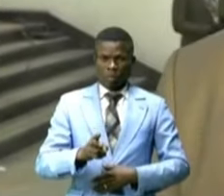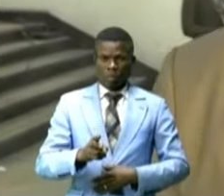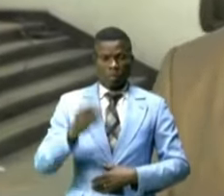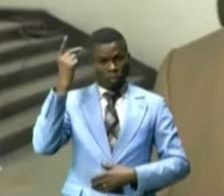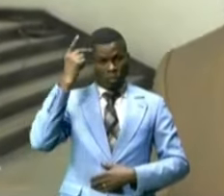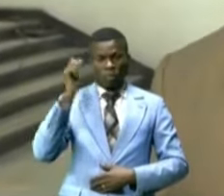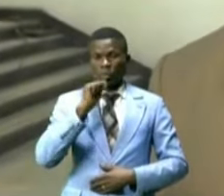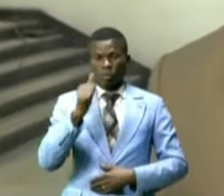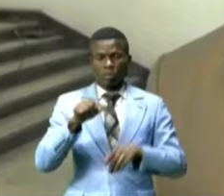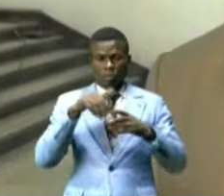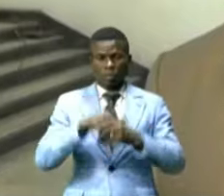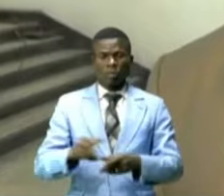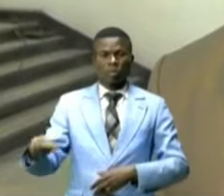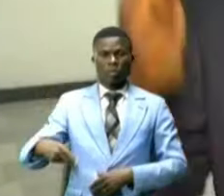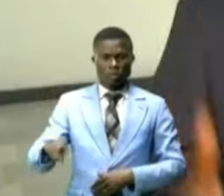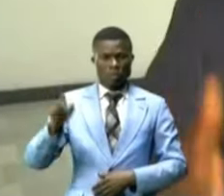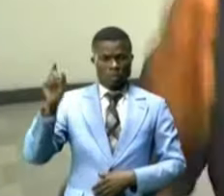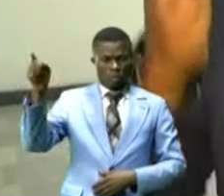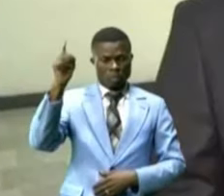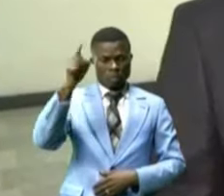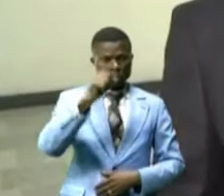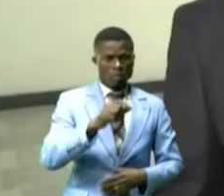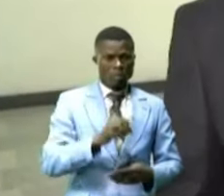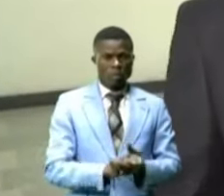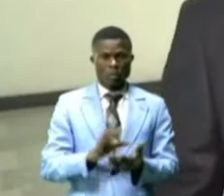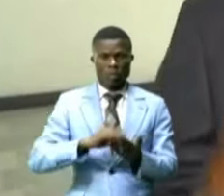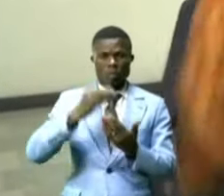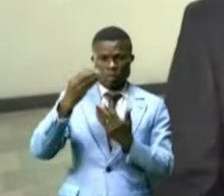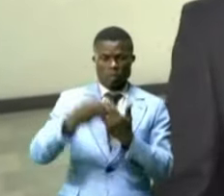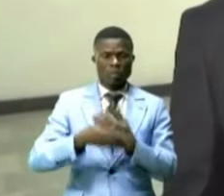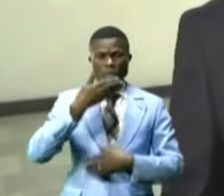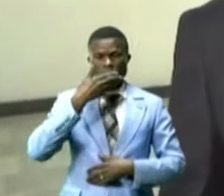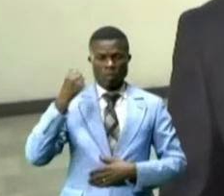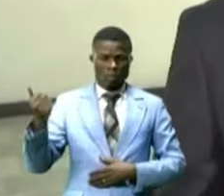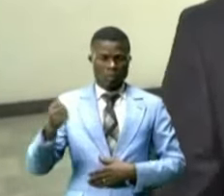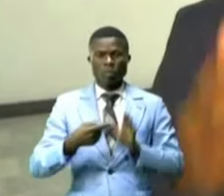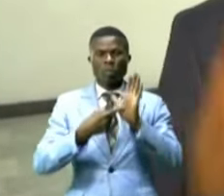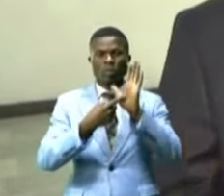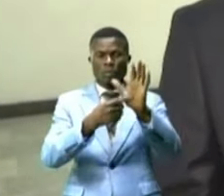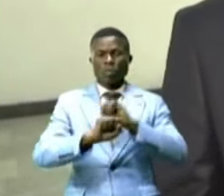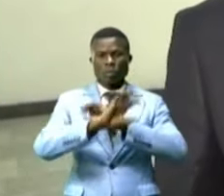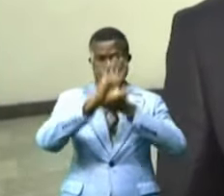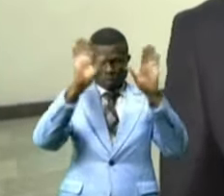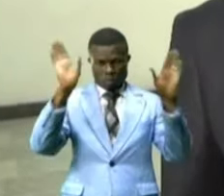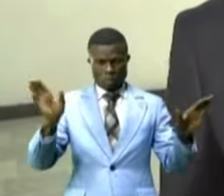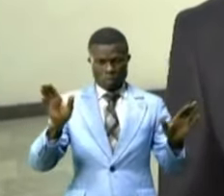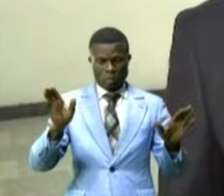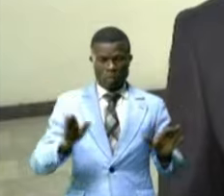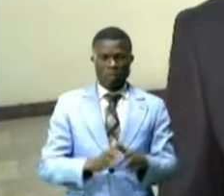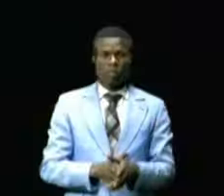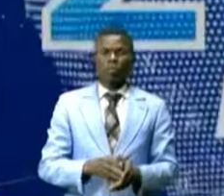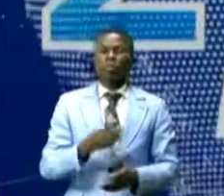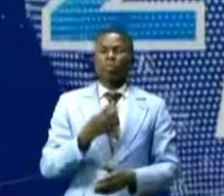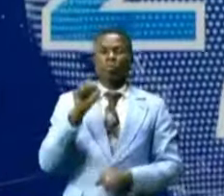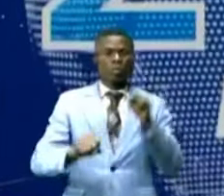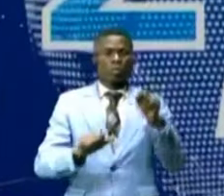Kinshasa, mais à travers toute la République. Un bilan chiffré, démontrable, il n'y a pas de débat.